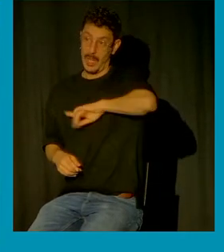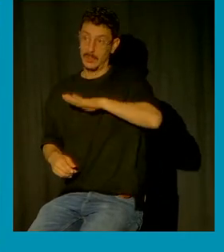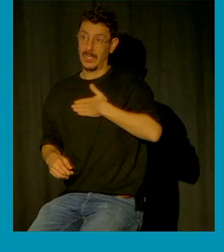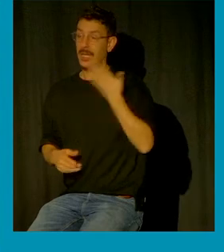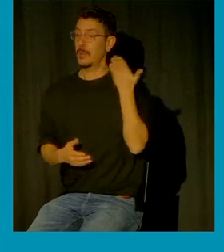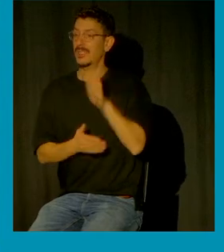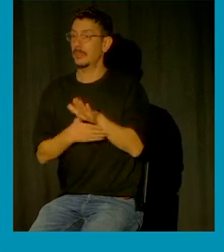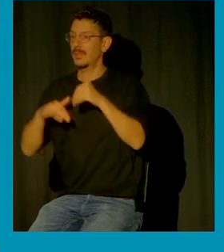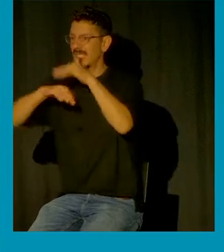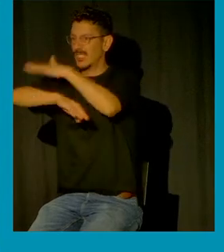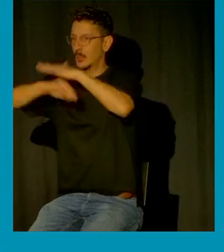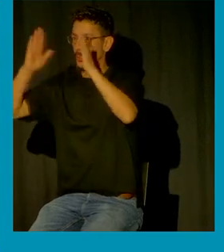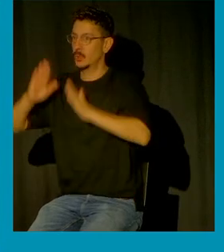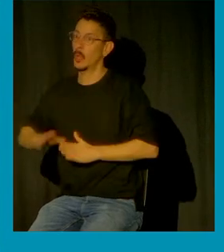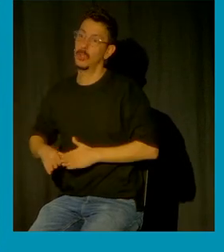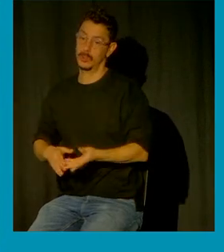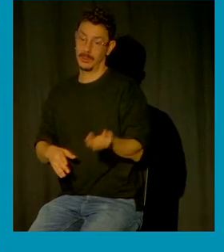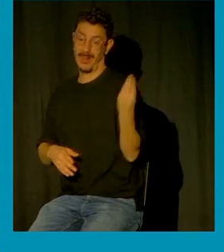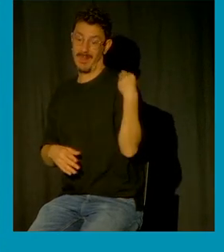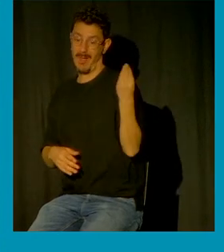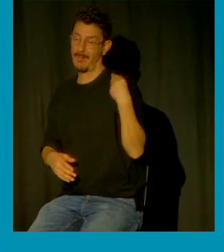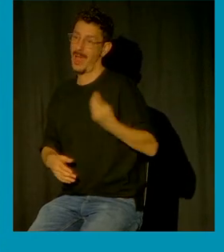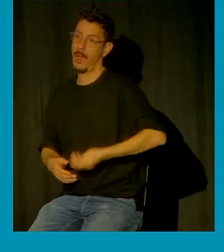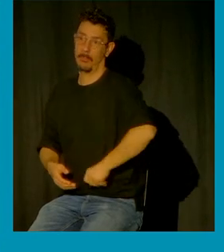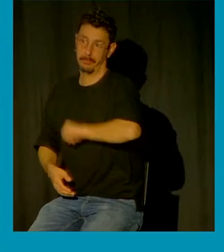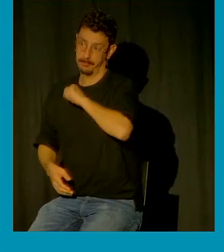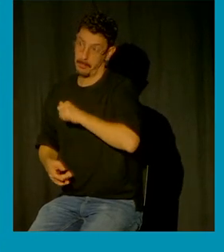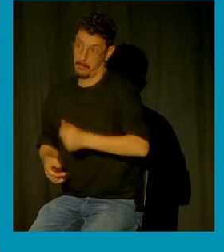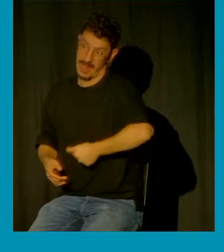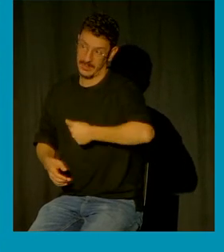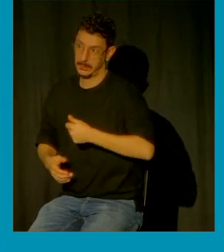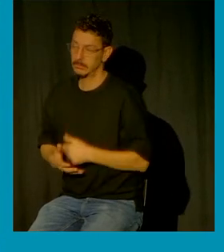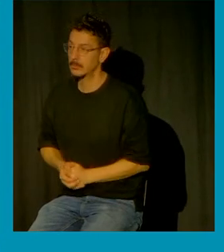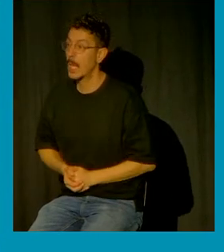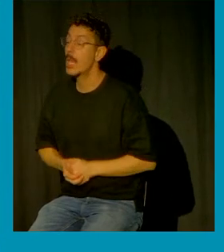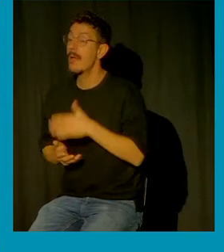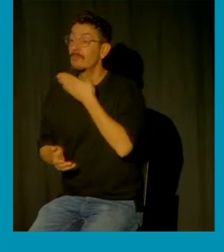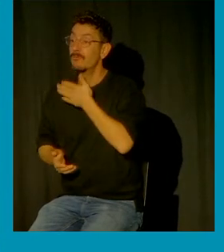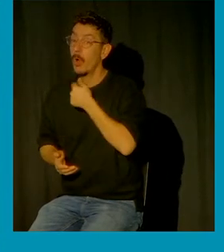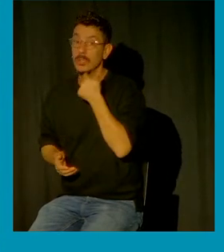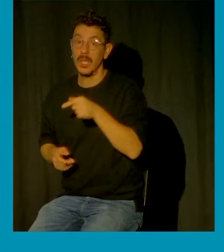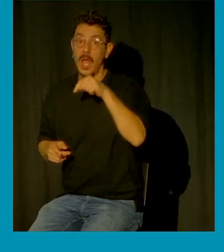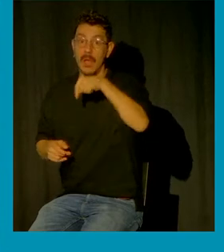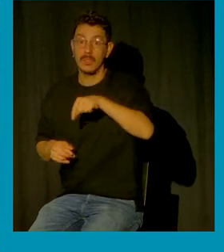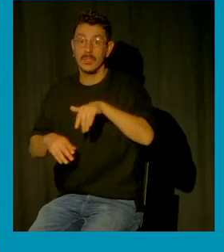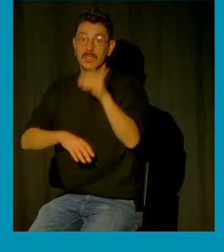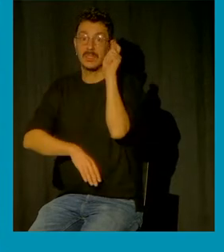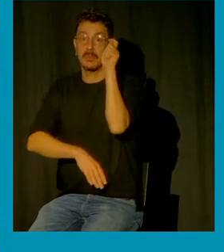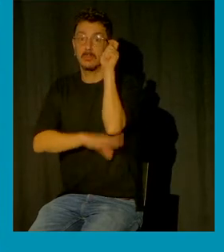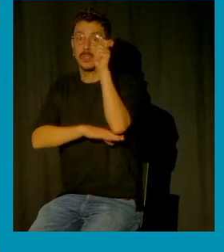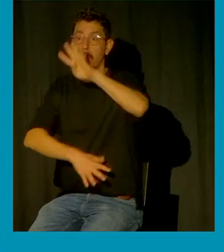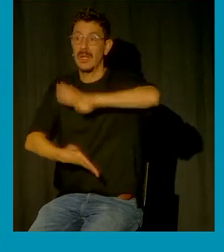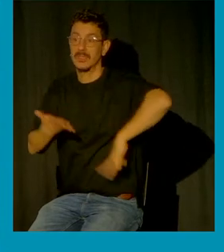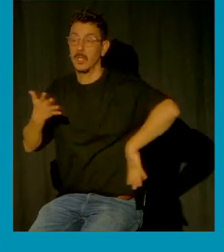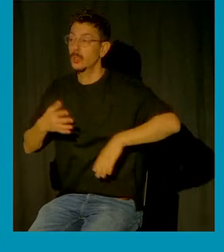encara més el que us volia comentar també és que des de la Diputació de Barcelona que doncs una mica perquè